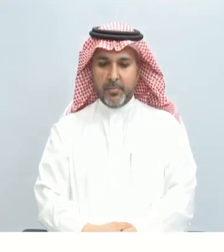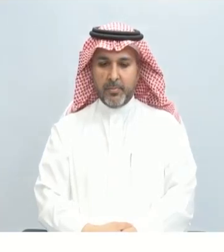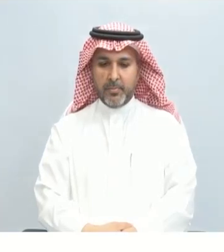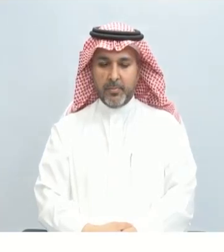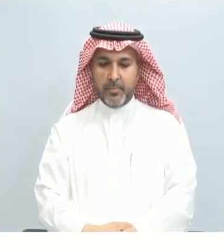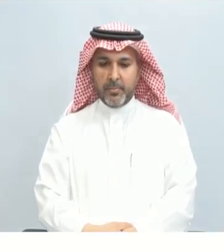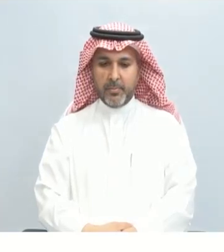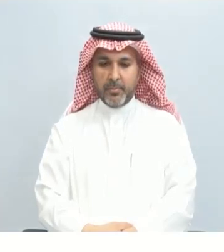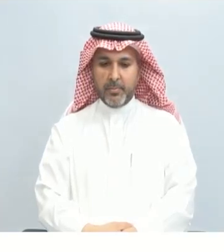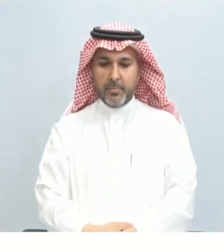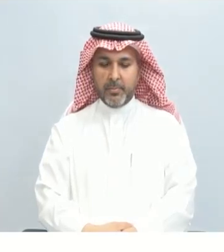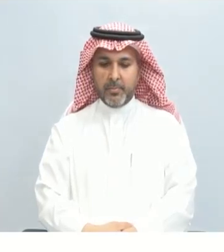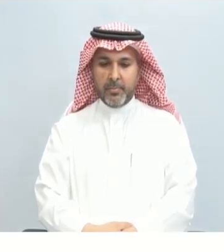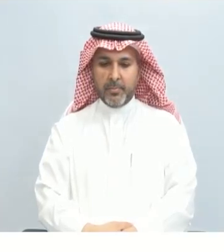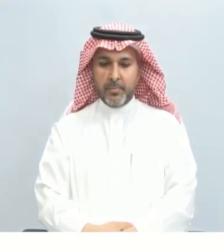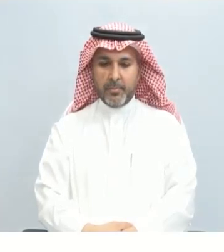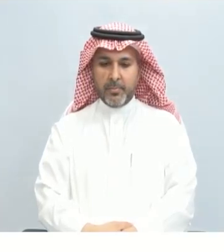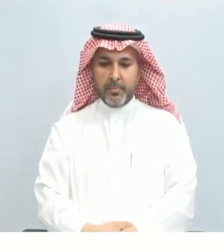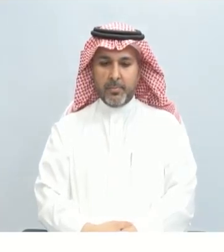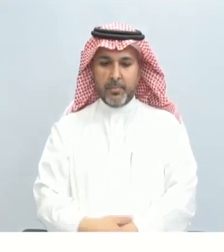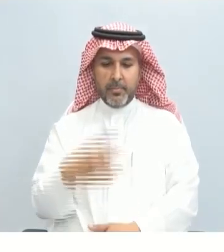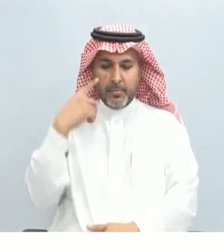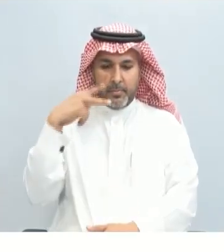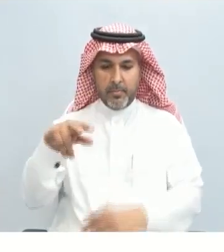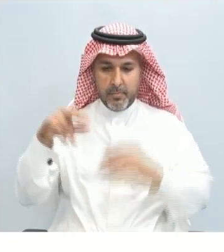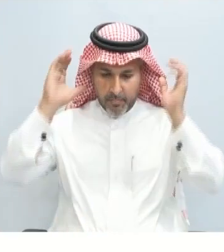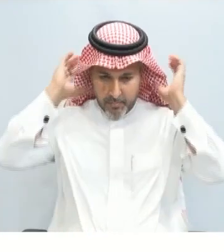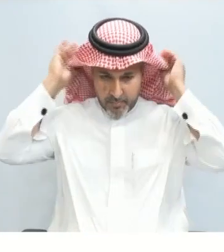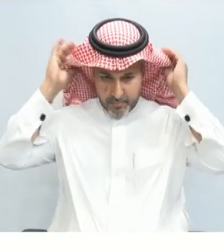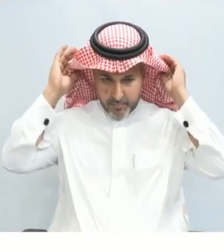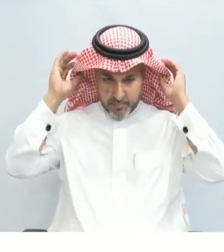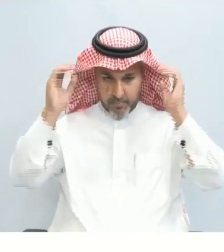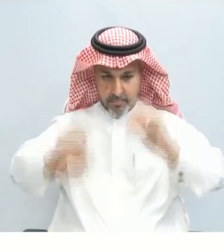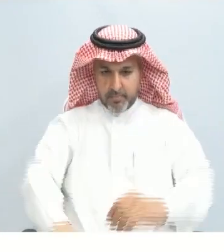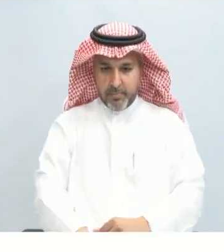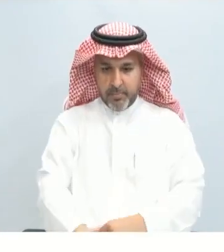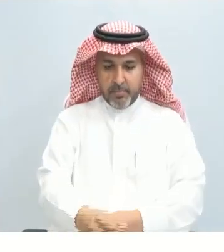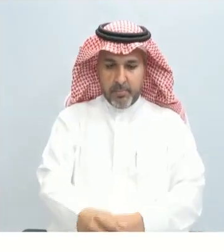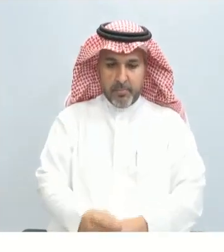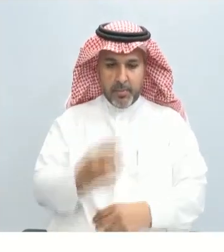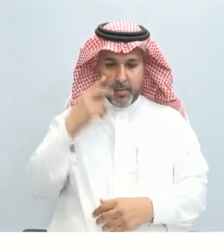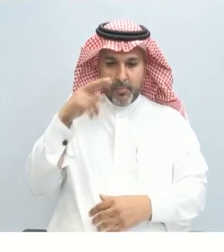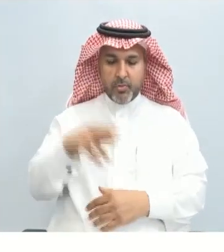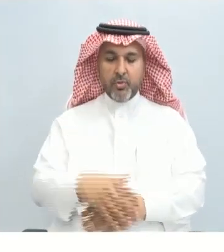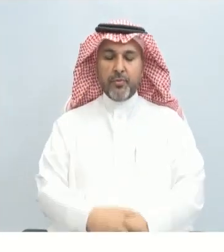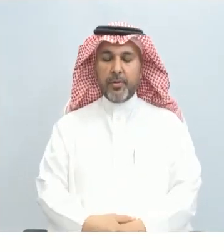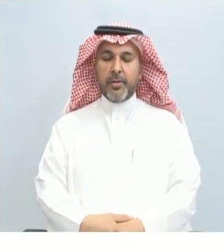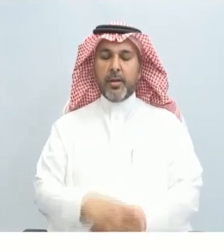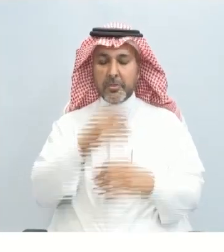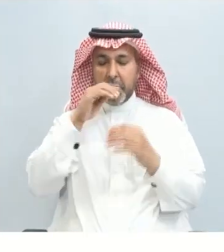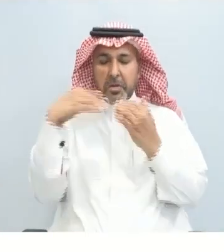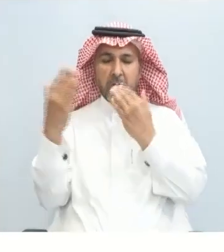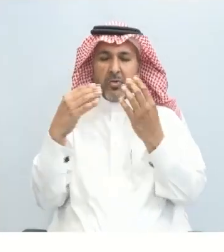نحلها مع بعض يلا برفع الطرفين للاساس ثلاثه واهم شيء تاكد زي ما قلنا من الحلول ان تكون